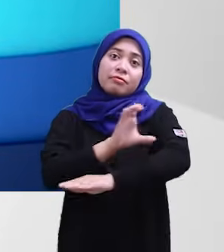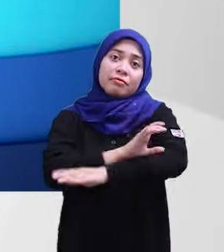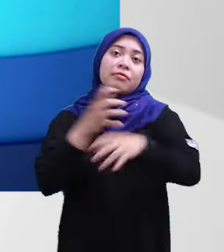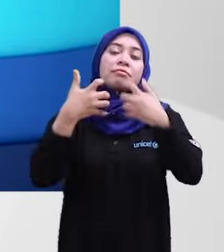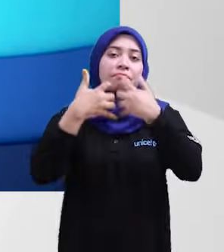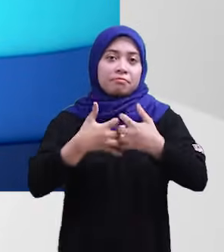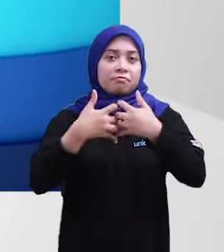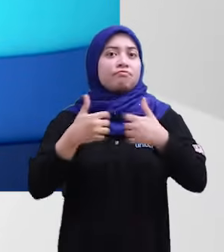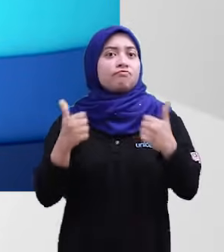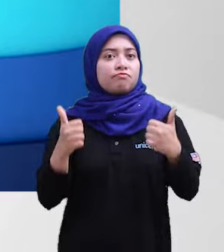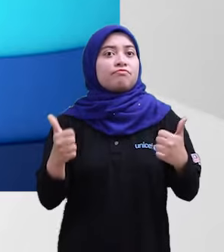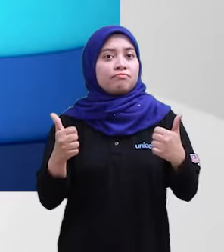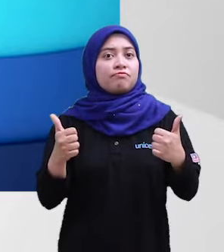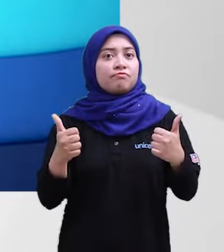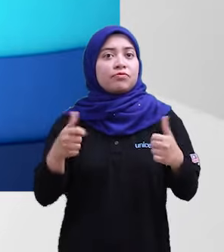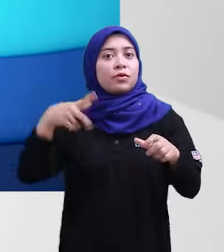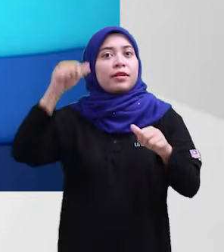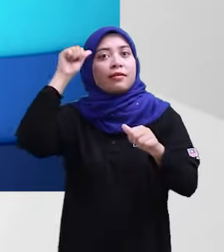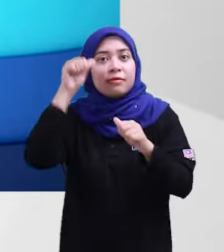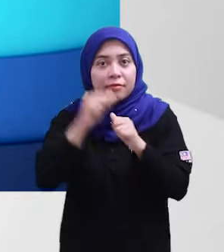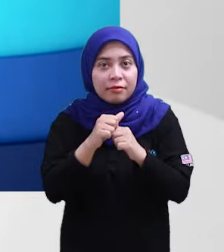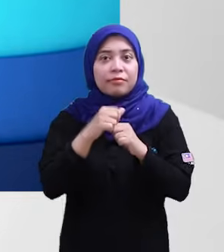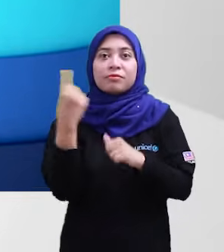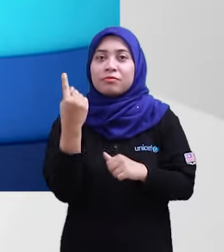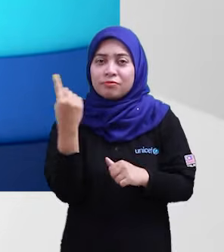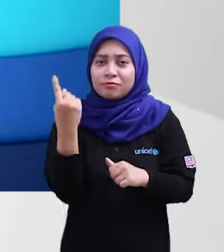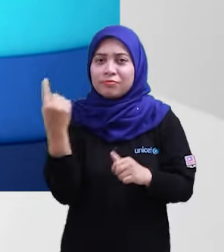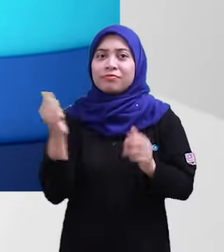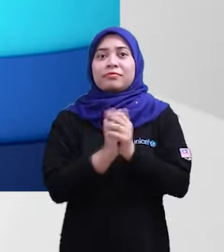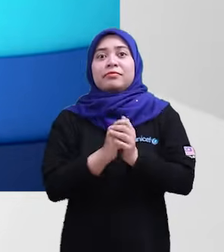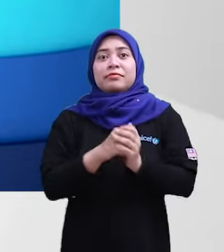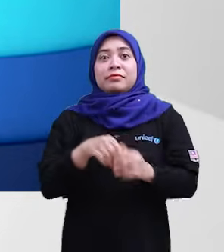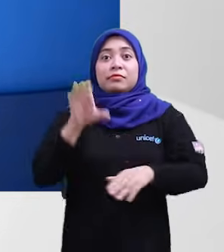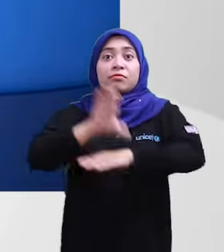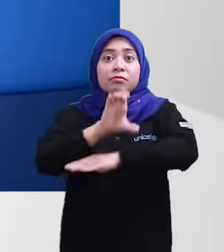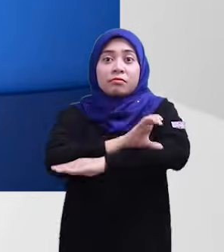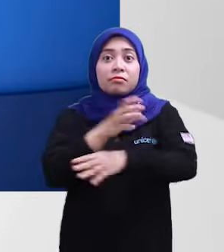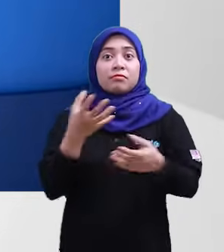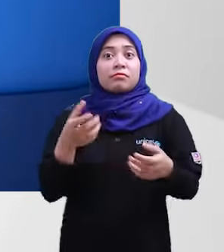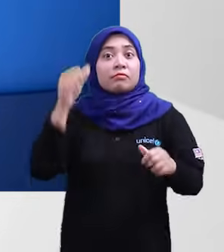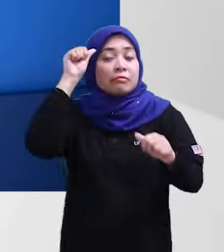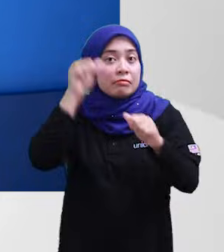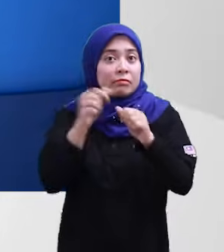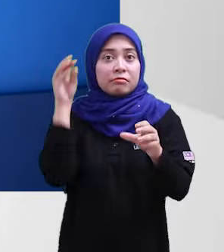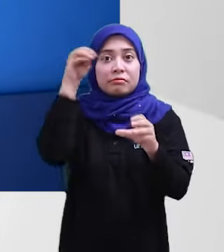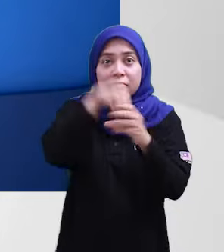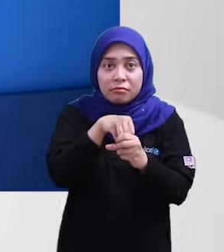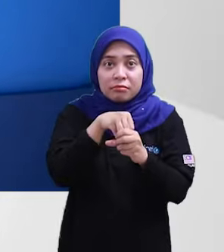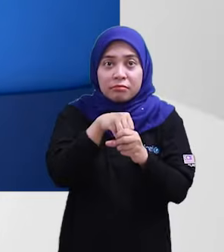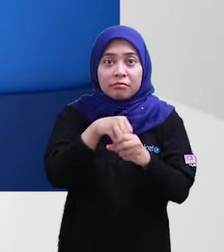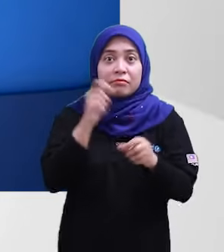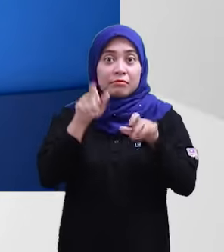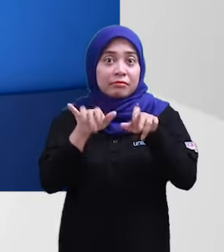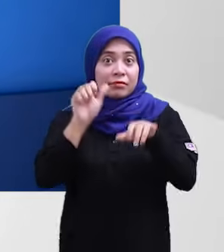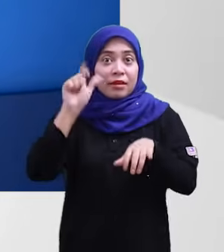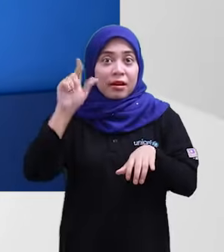Komputer adalah sebuah mesin yang hebat dalam mengingati sesuatu perkara. Dalam kes ini, kami mahu komputer mengingati input yang